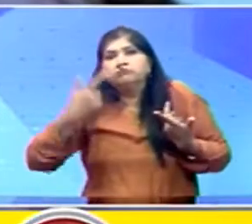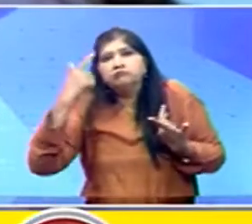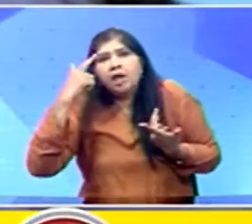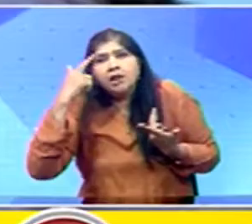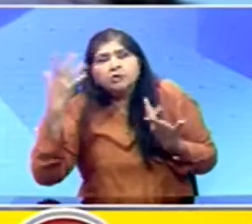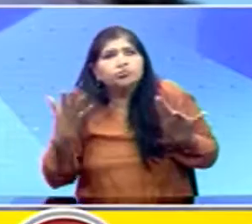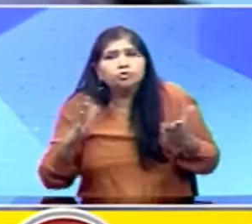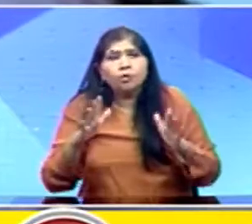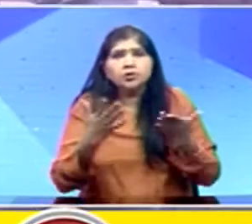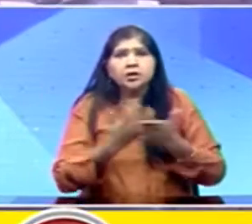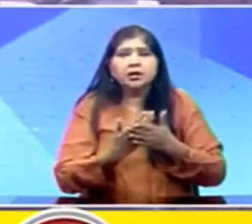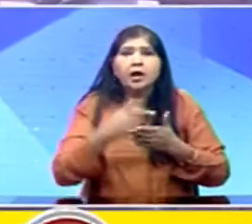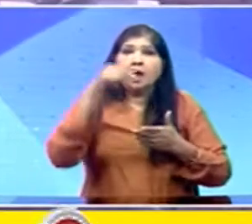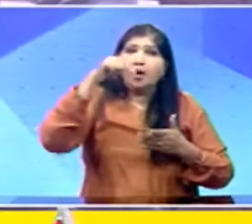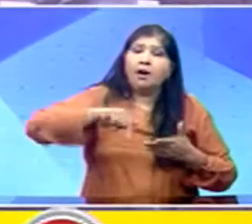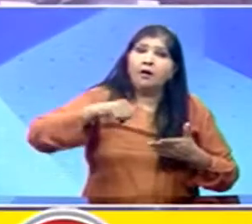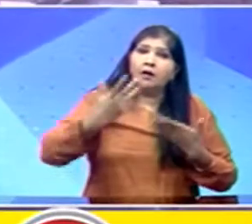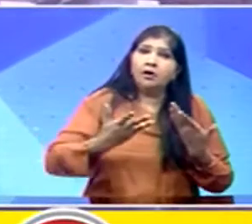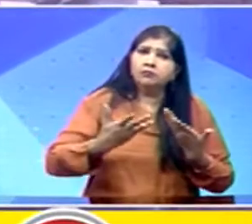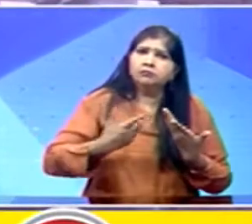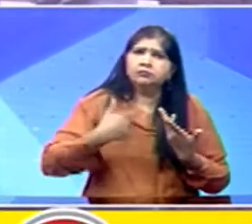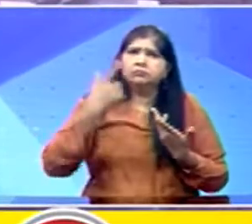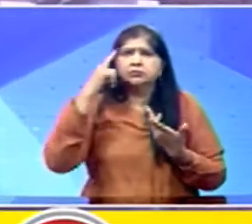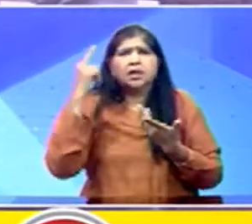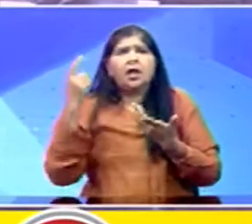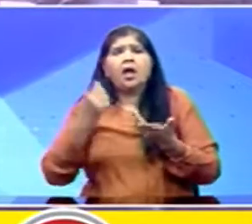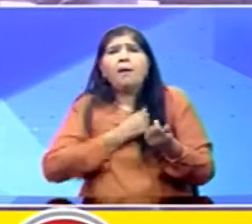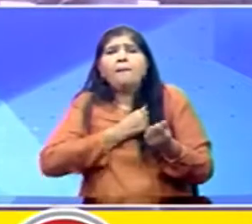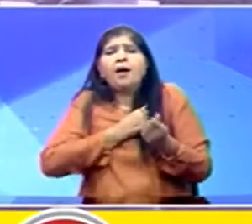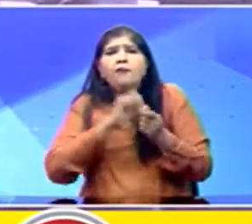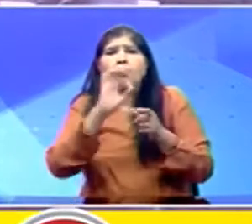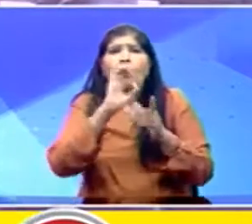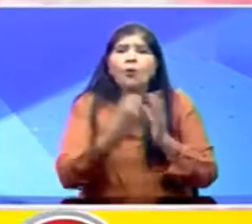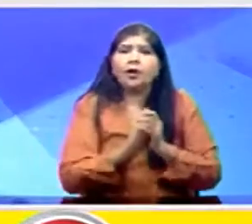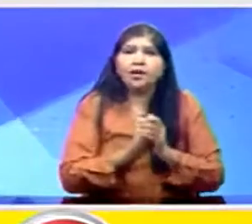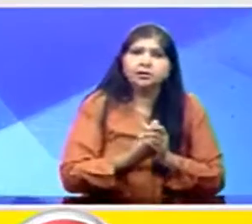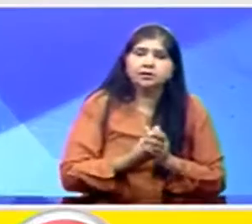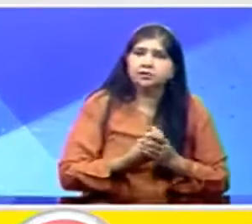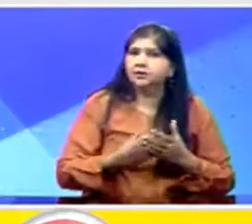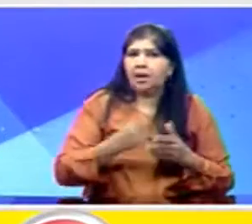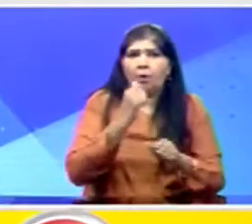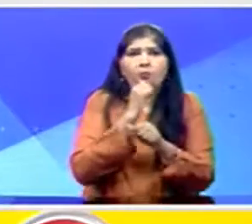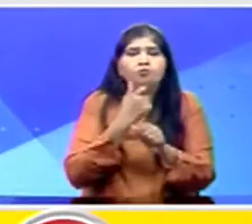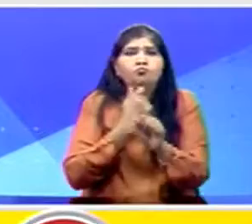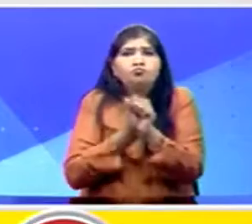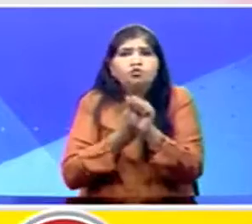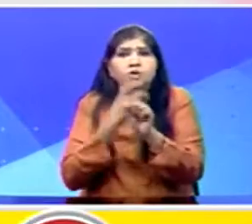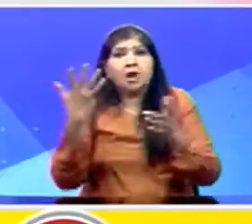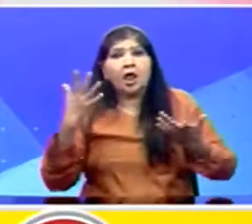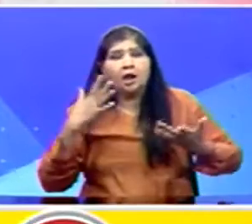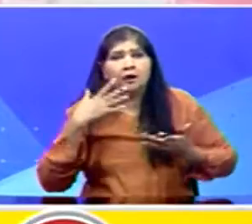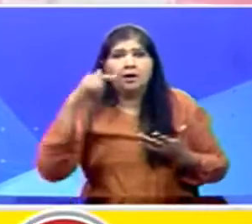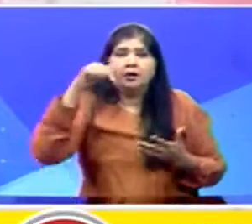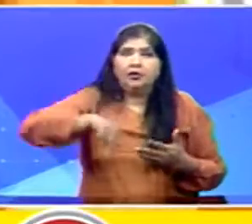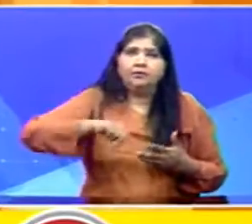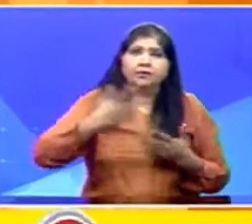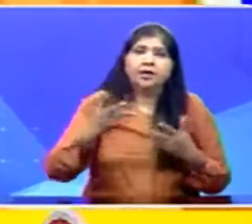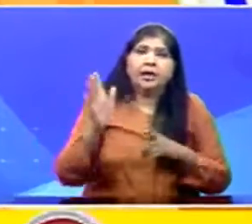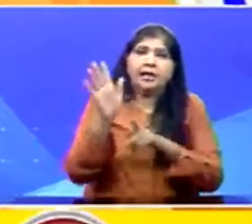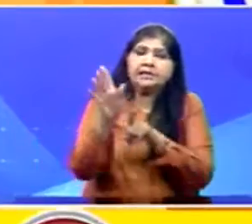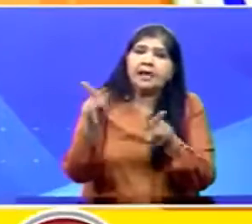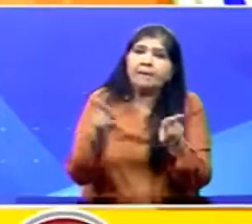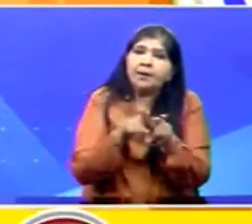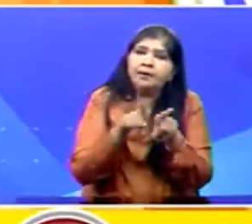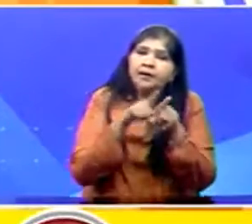सोचा ही नहीं जाता था या फिर प्राइवेट सेक्टर के लिए असंभव माना जाता था उधान के